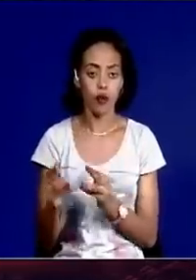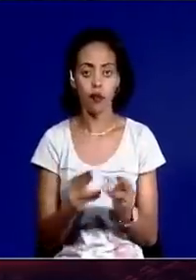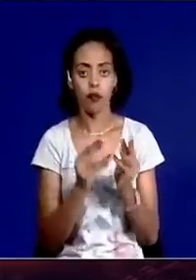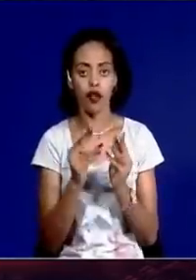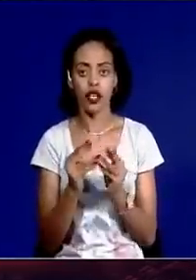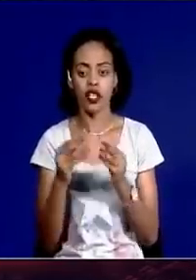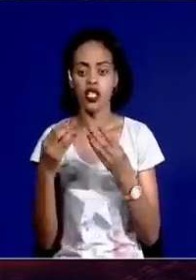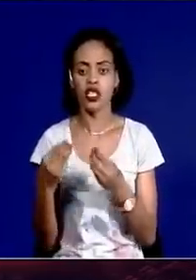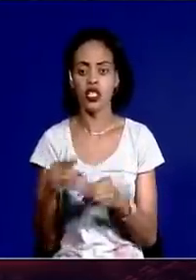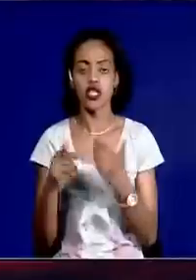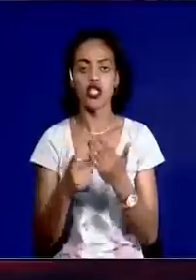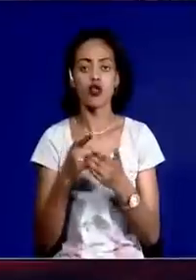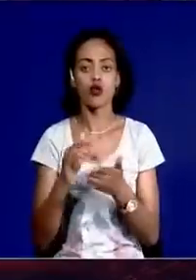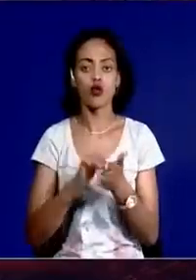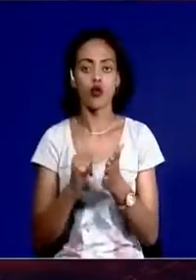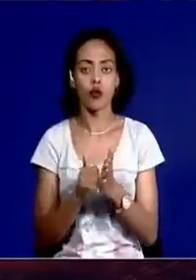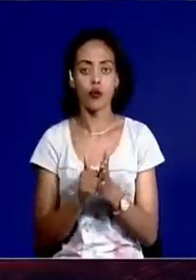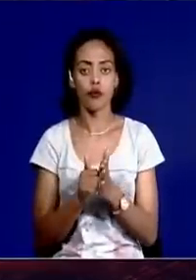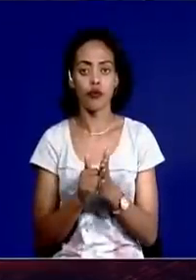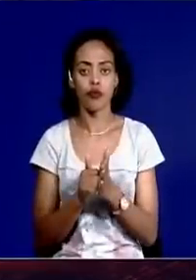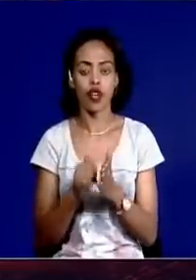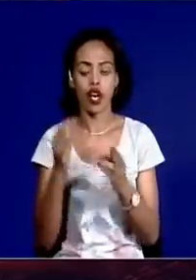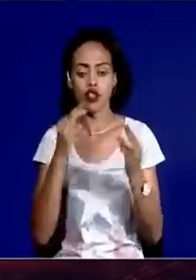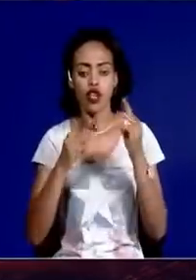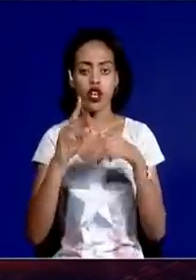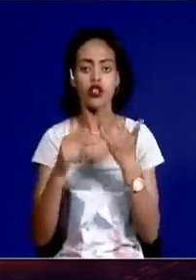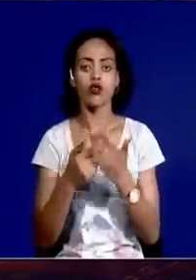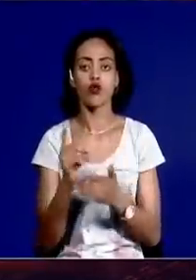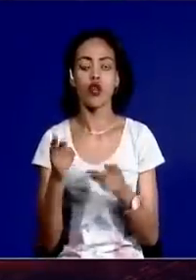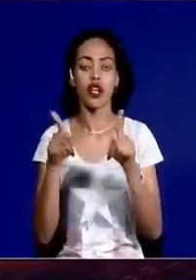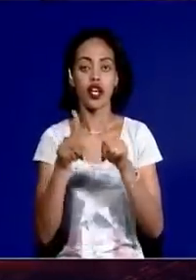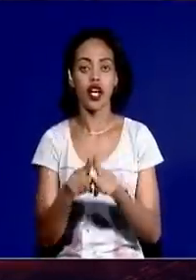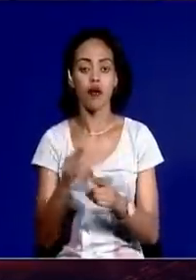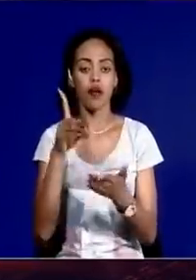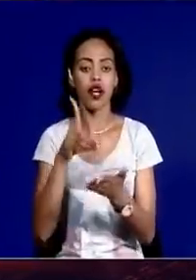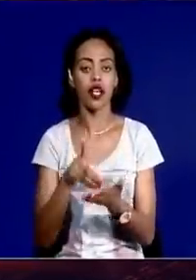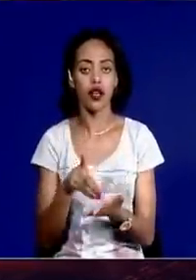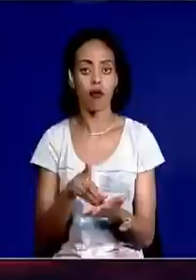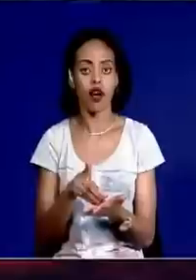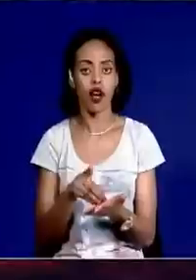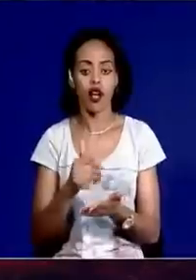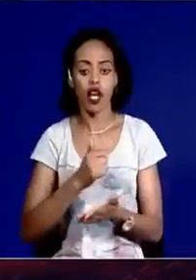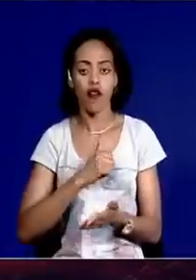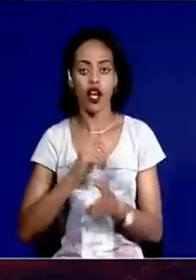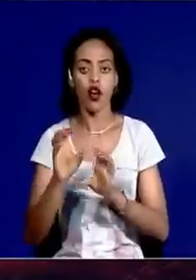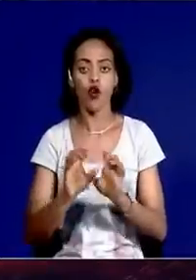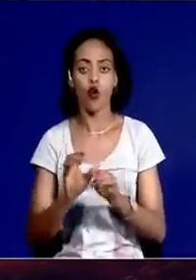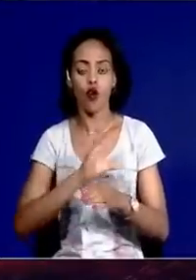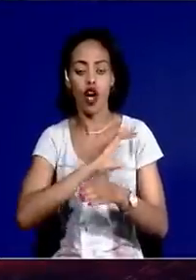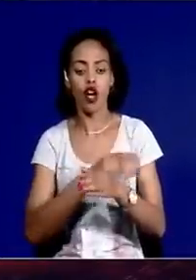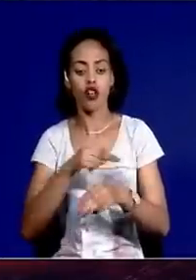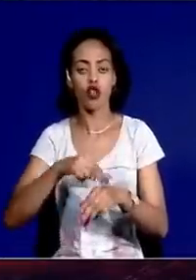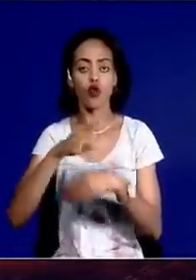ይስእን ስለዚ እዚ ብጣዕሚ ኣቸጋሪ ስለ ዝኾነ ያው ከም ከተማ ናይ ባዕሉ ዝኾነ ግብሪ ሃይል ተጣይሽሉ